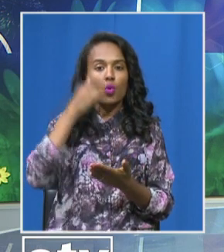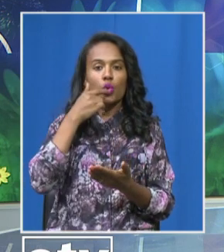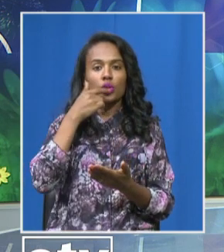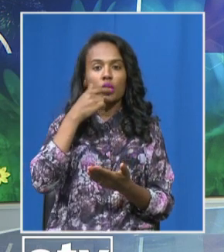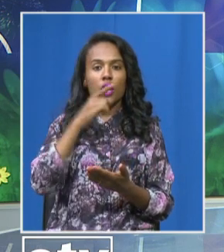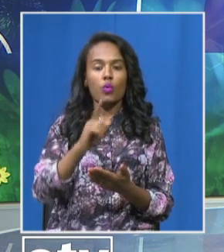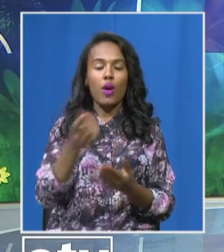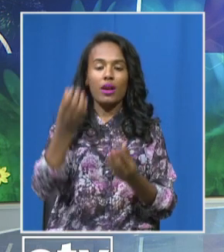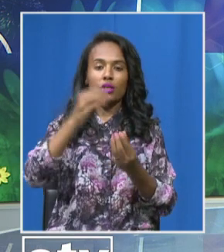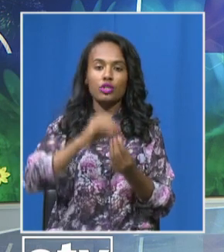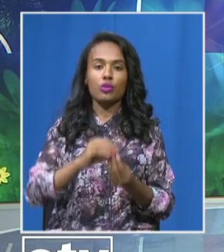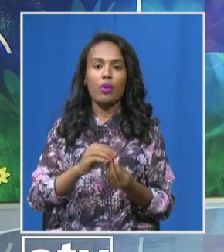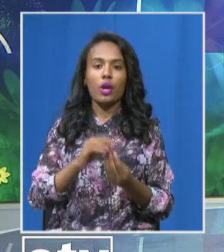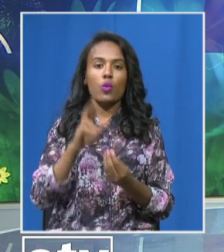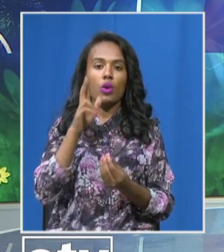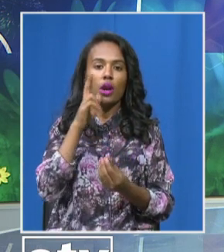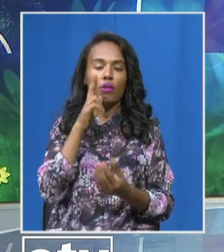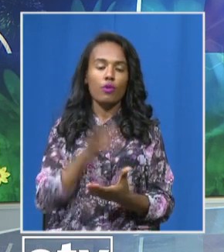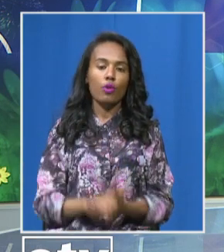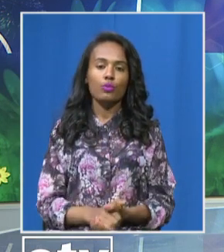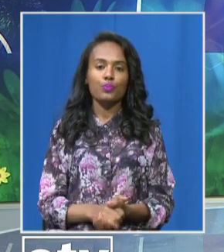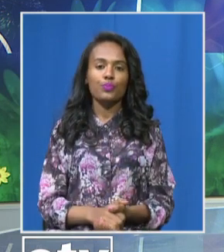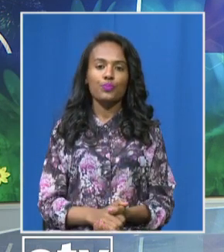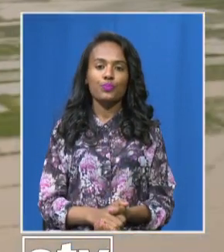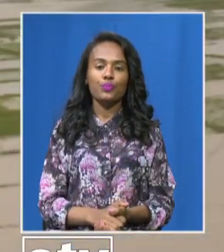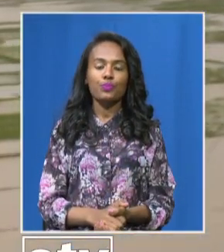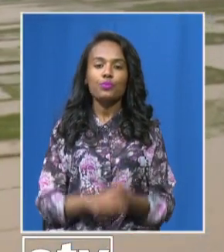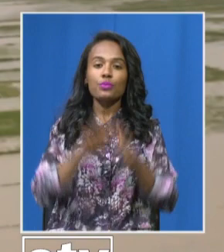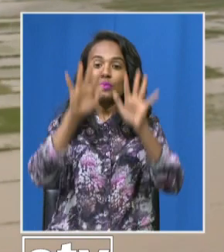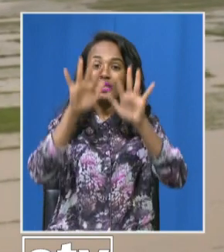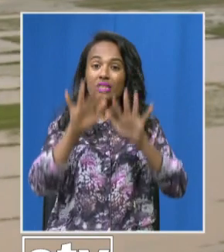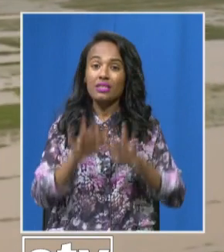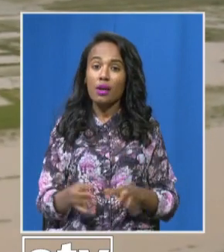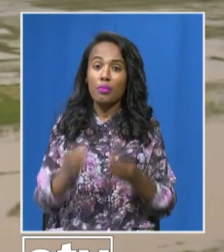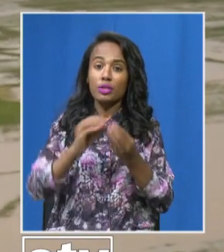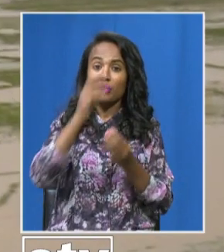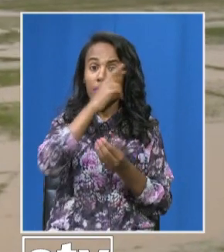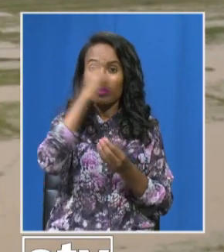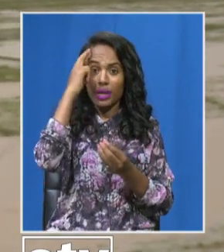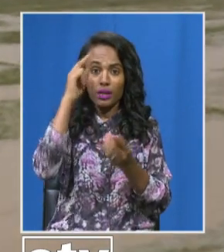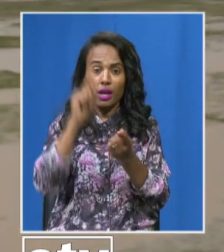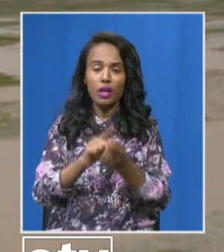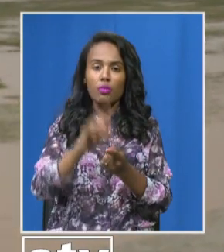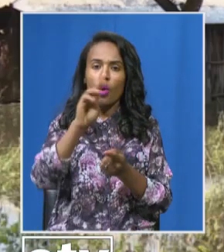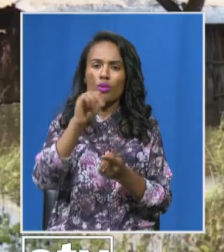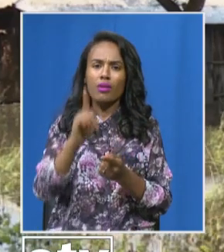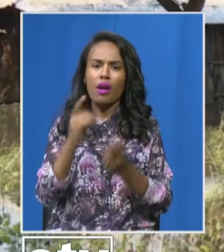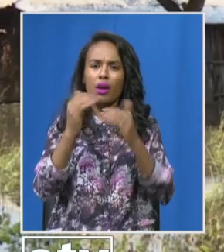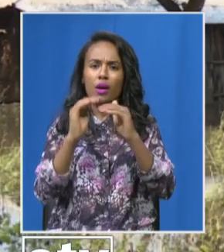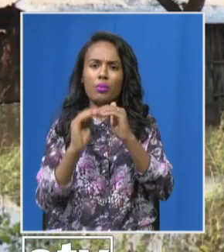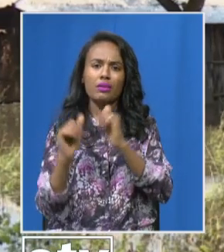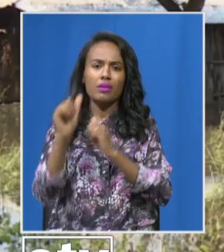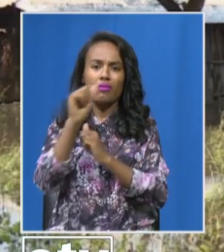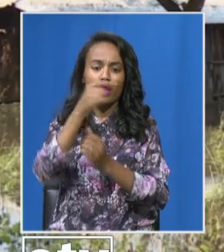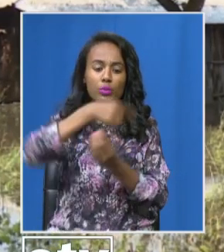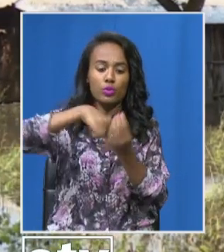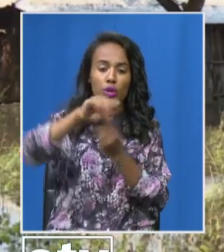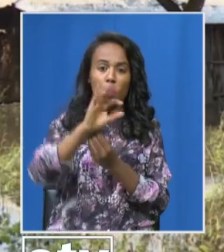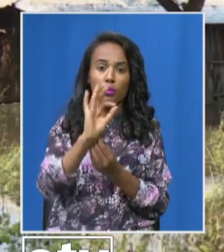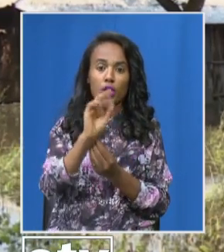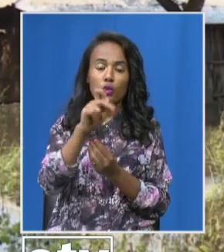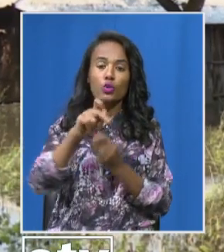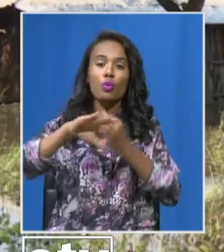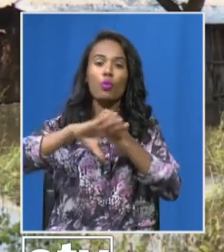ተናግረዋል። ለተጨማሪው ራሄል ፍሬው። በዝናብ መጨመር ምክንያት ያጋጠመው የጣና ከመጠን ማለፍ በዙሪያው የሚገኙ